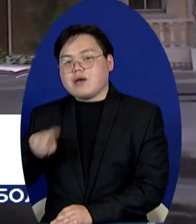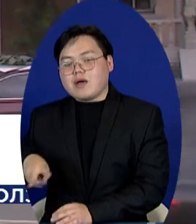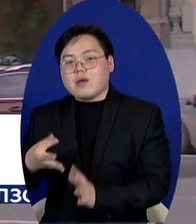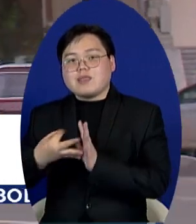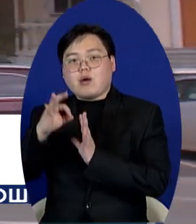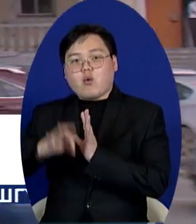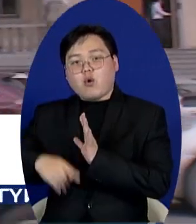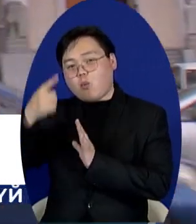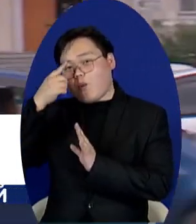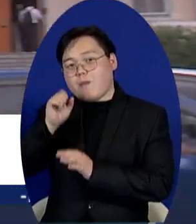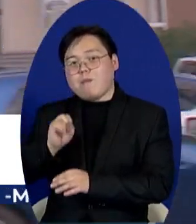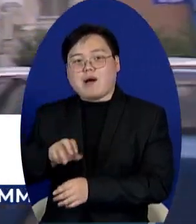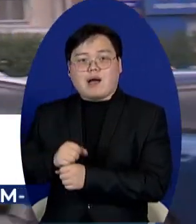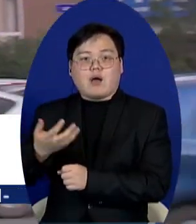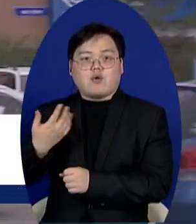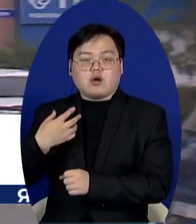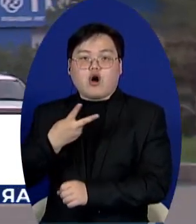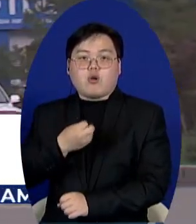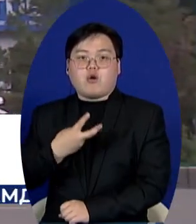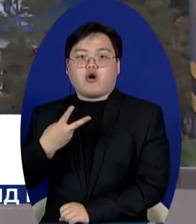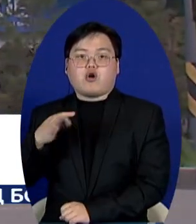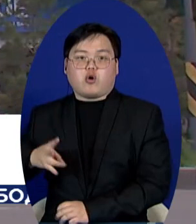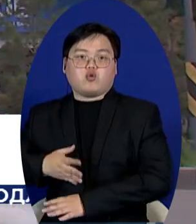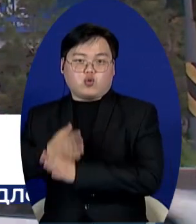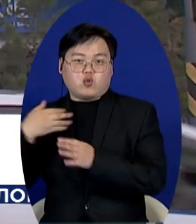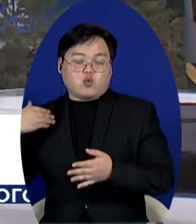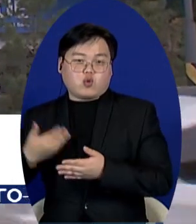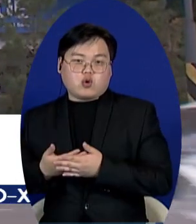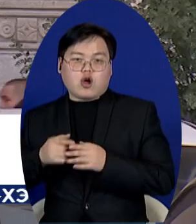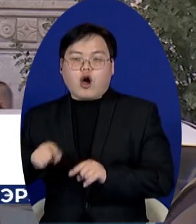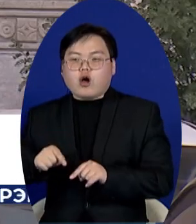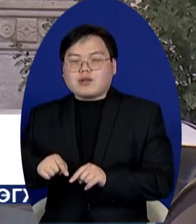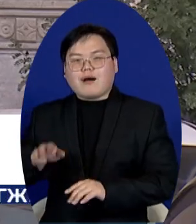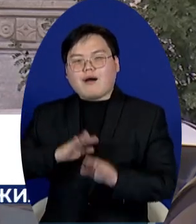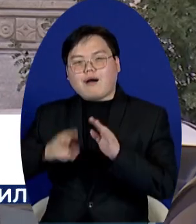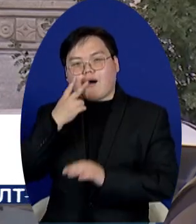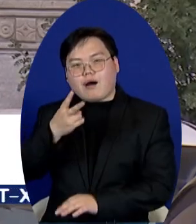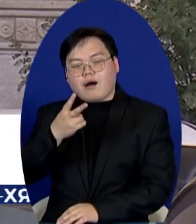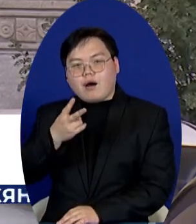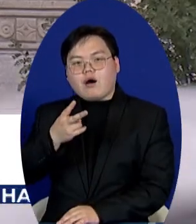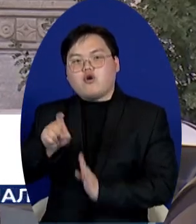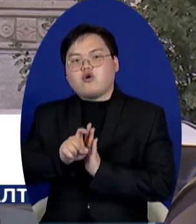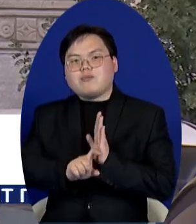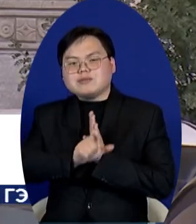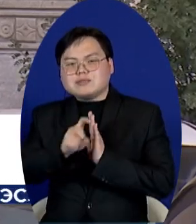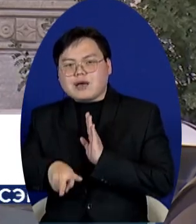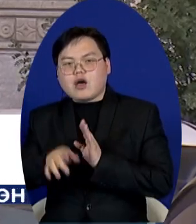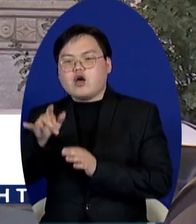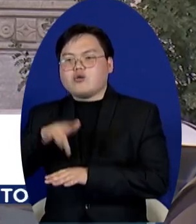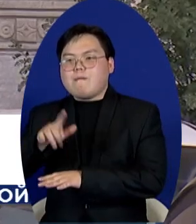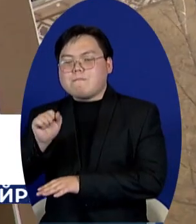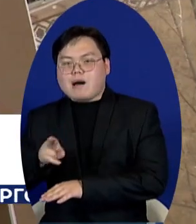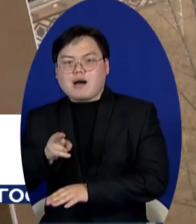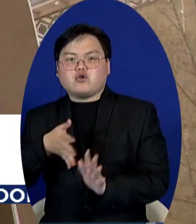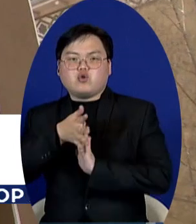хариуцсан. Олон улсын валютын сангийн зөвлөмж зах зээлийн чадах одоогийн багтаамж харсан ч хөтөлбөрийн зээлийг төв банкч төр төсөвч дааж явах боломжгүй